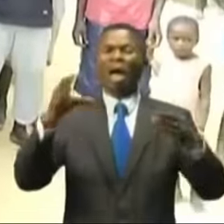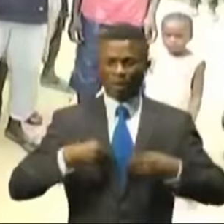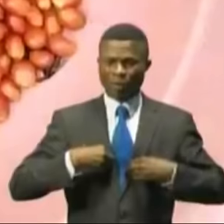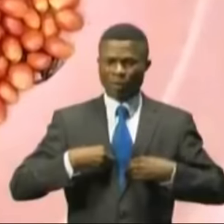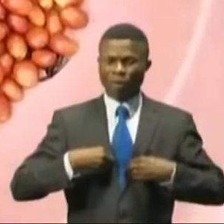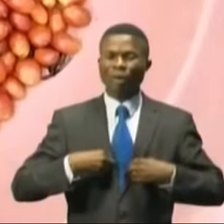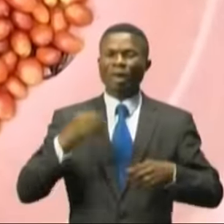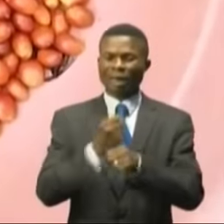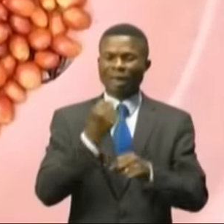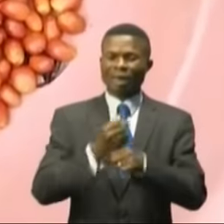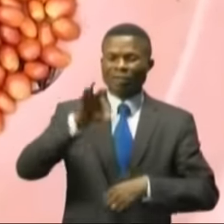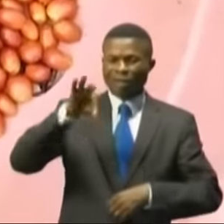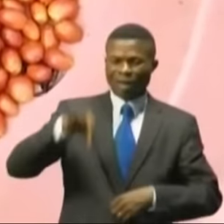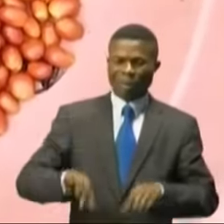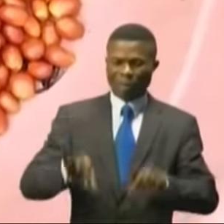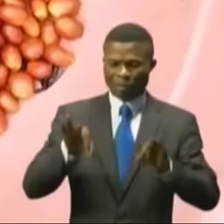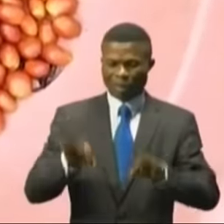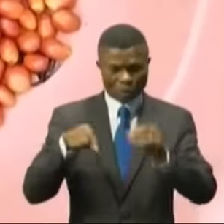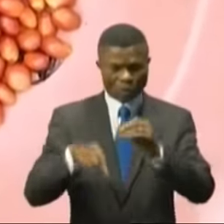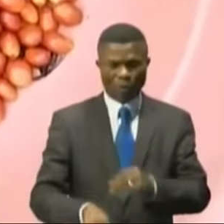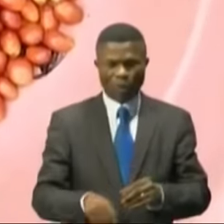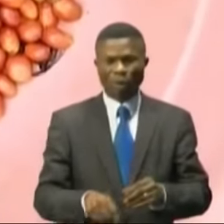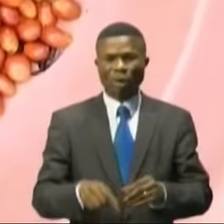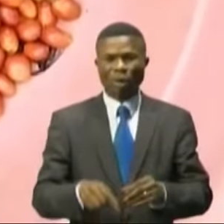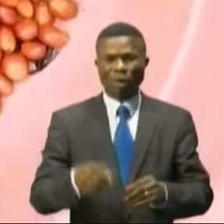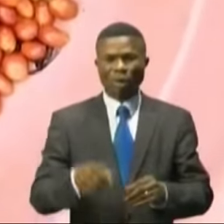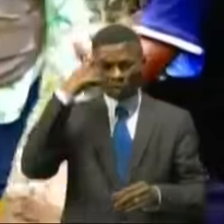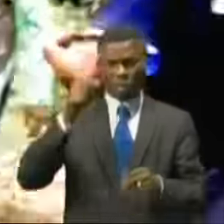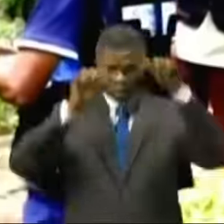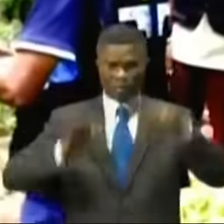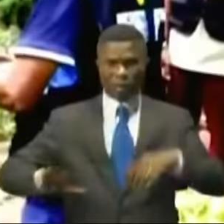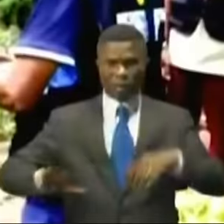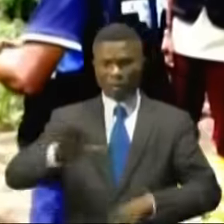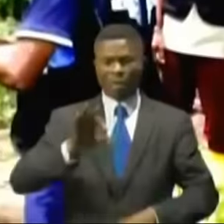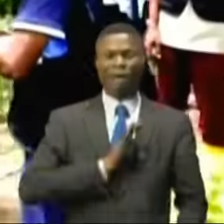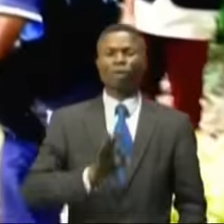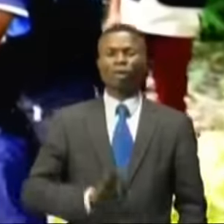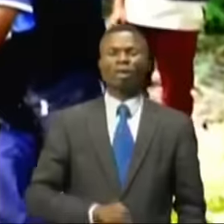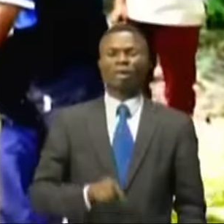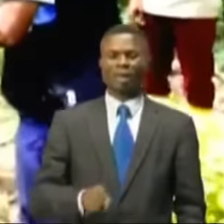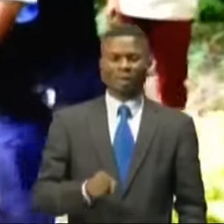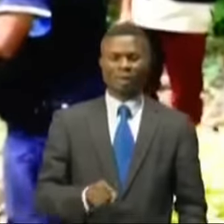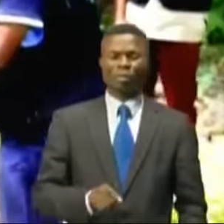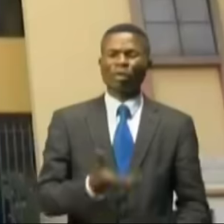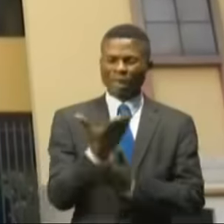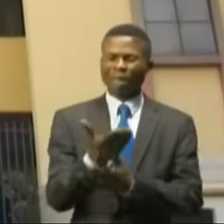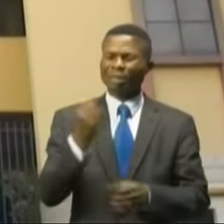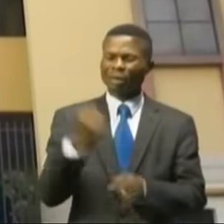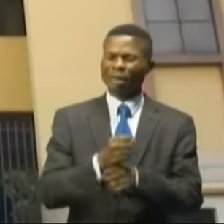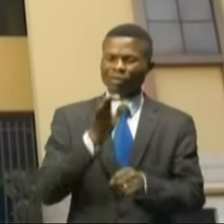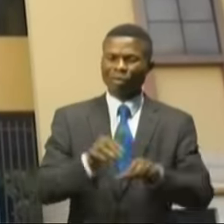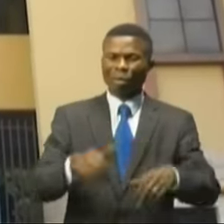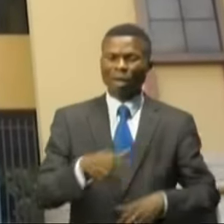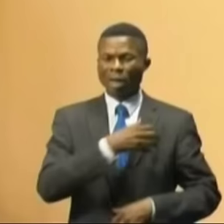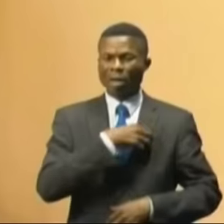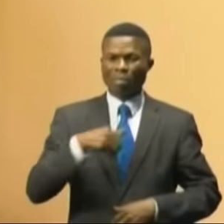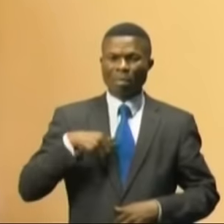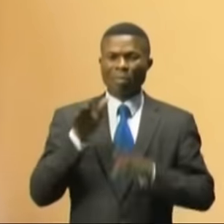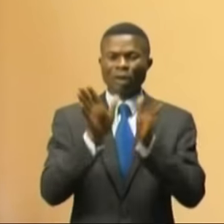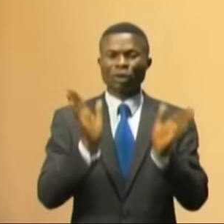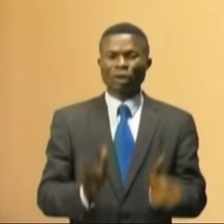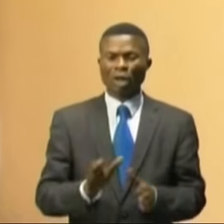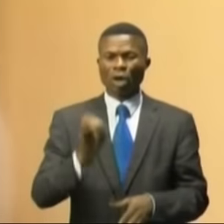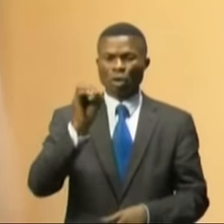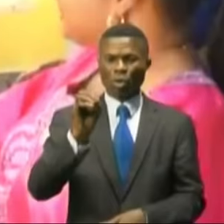sol sur les sous-sols chers au président de la République, Félix-Antoine Tshisekedi Tshilombo. La direction Ce général de l'ONAPAC,